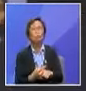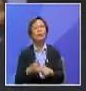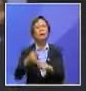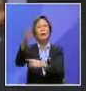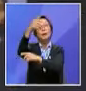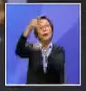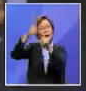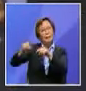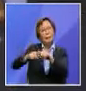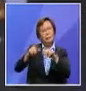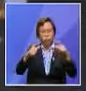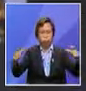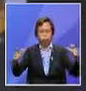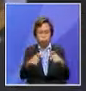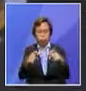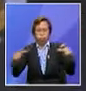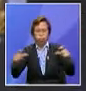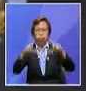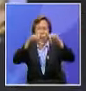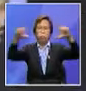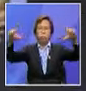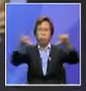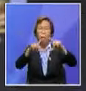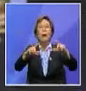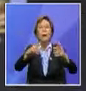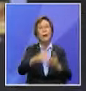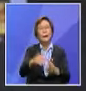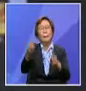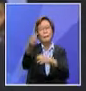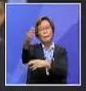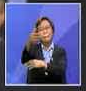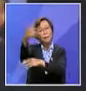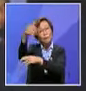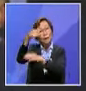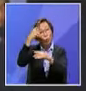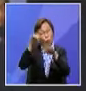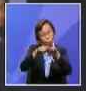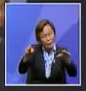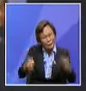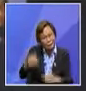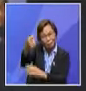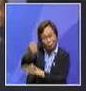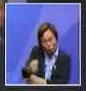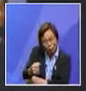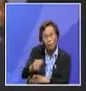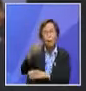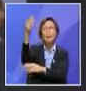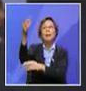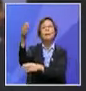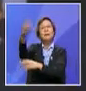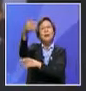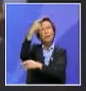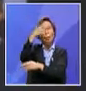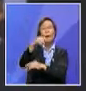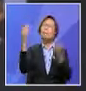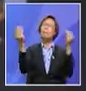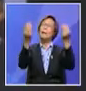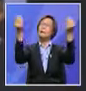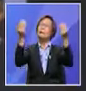saiz, ya. Ini bendera, kita panggil bendera untuk meja, bendera dalam majlis, dalam